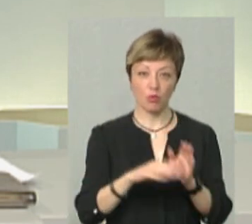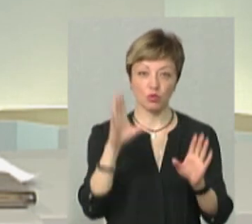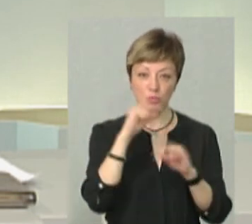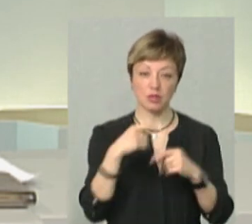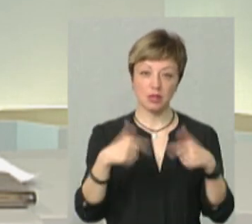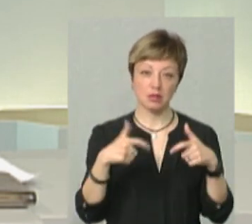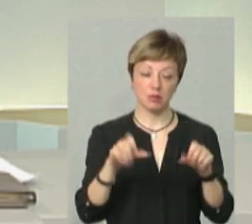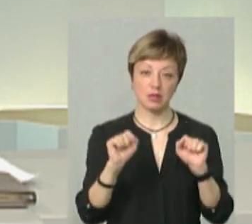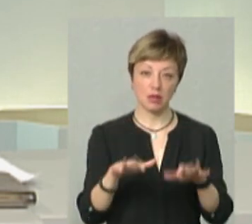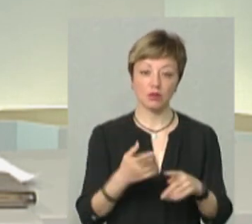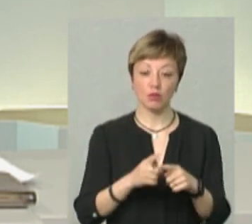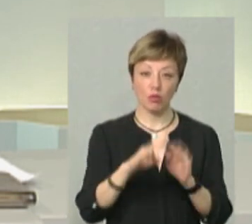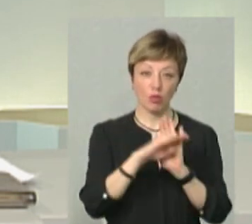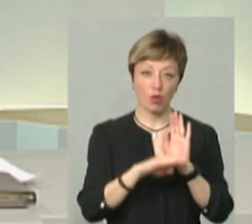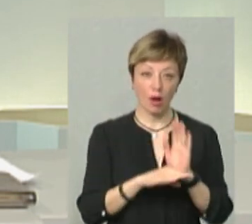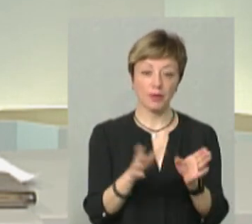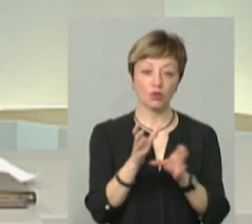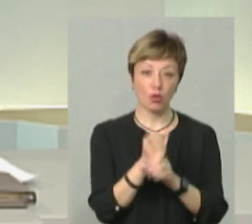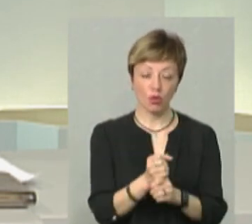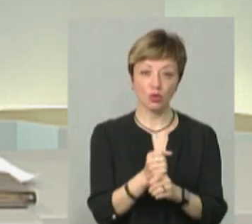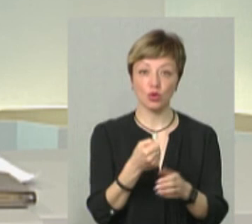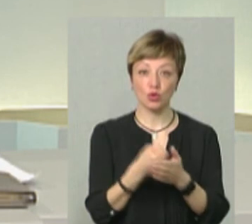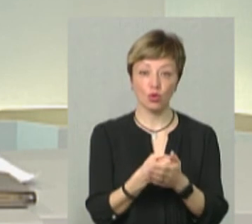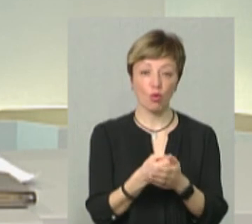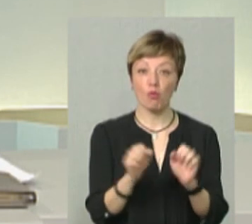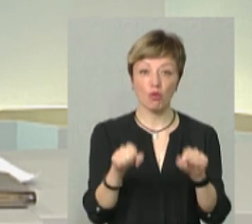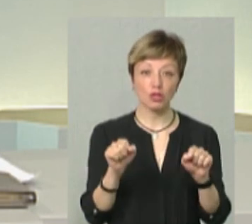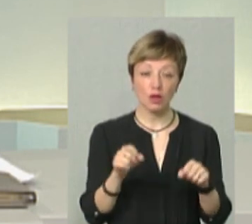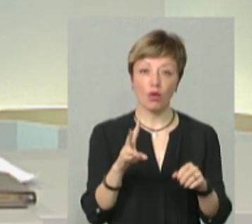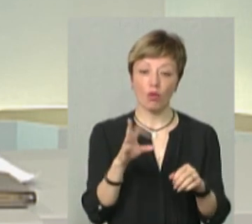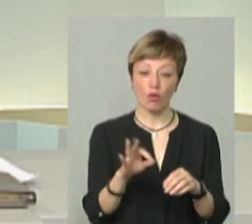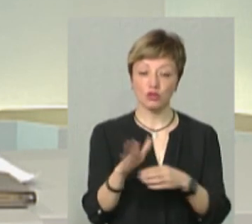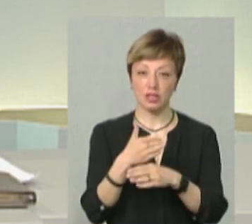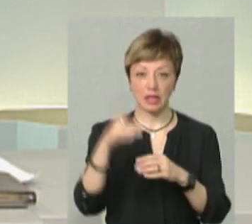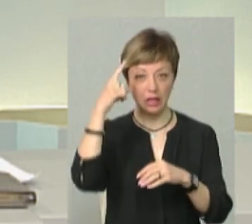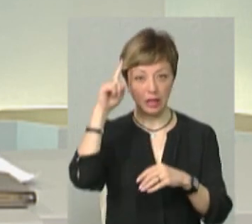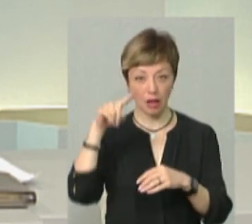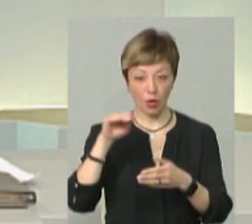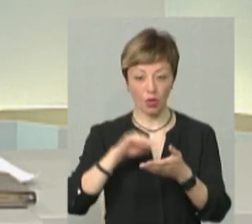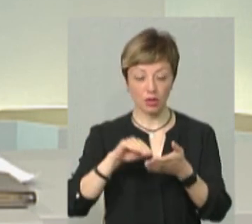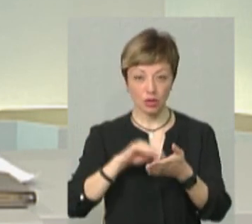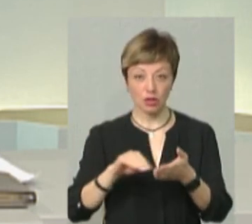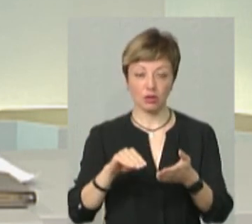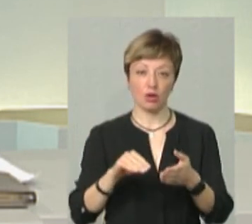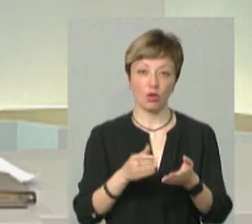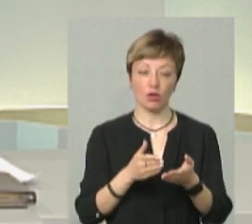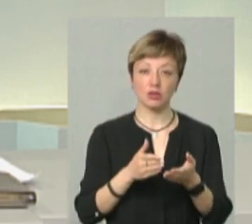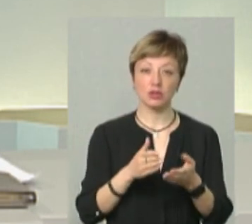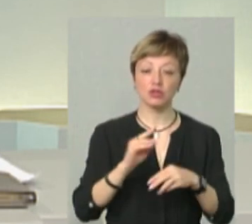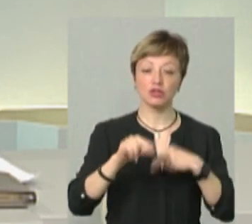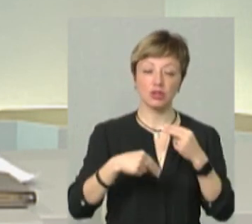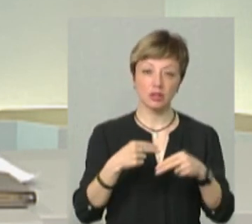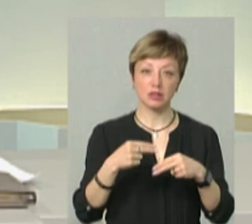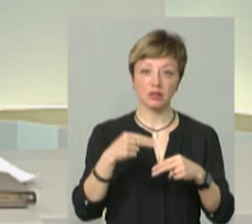здати іспит. Тому програми вони скорочені до максимуму, але тільки в частині теоретичного курсу